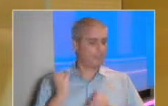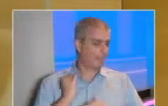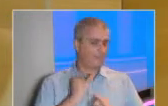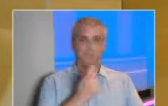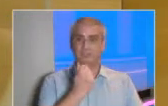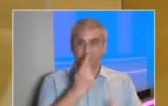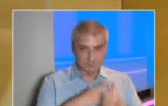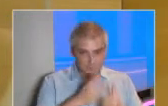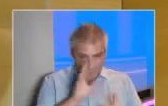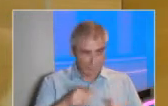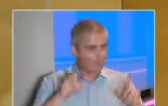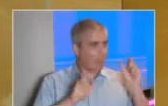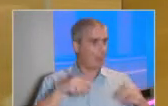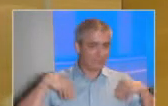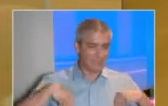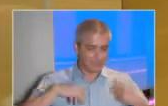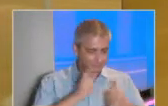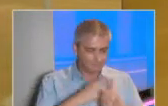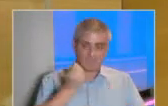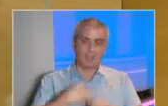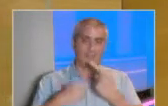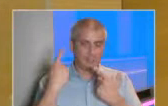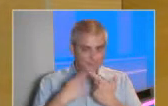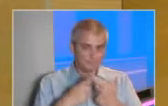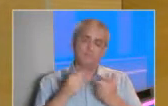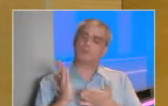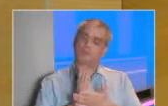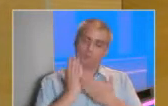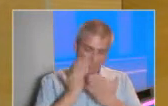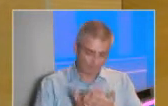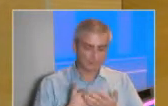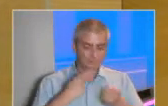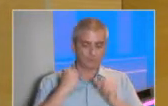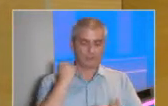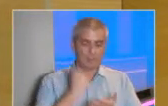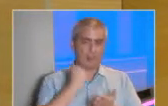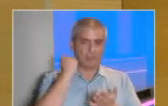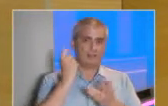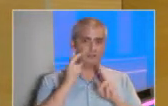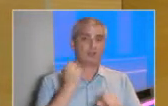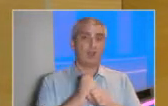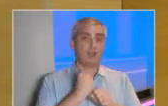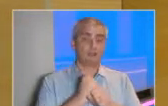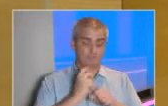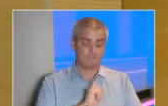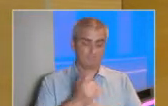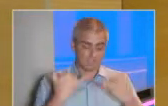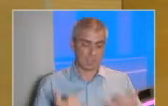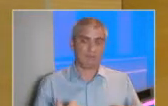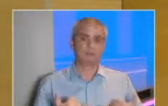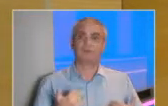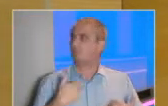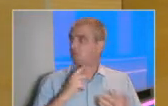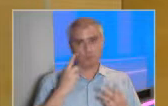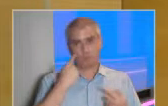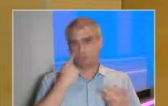כסף גם לכיסים של האזרחים, גם לעסקים. זה מוכן, זה מה שצריך להעביר, ואפשר לעשות את זה מיד. ואגב, אני